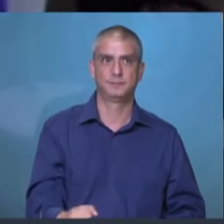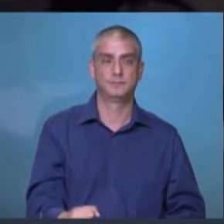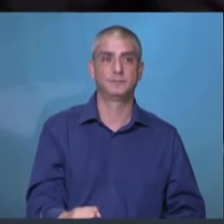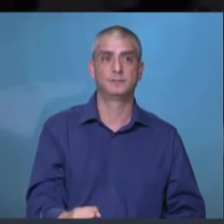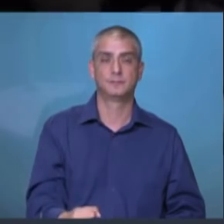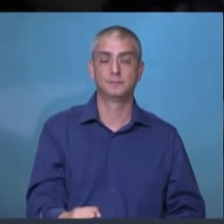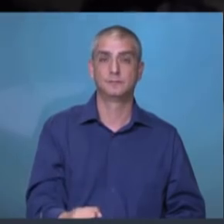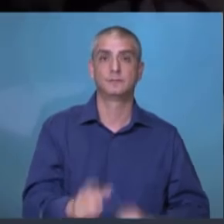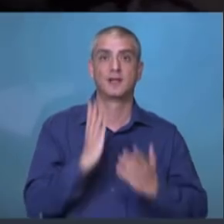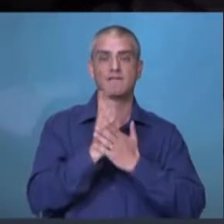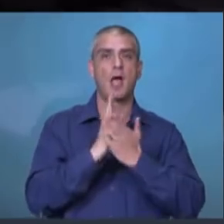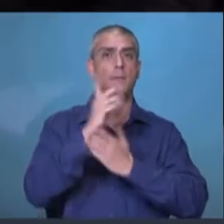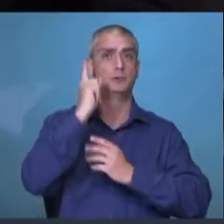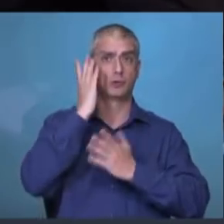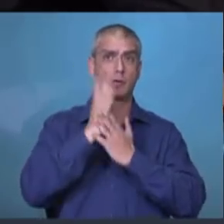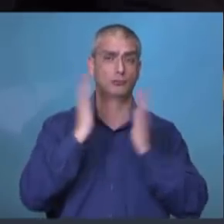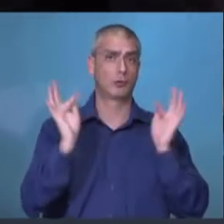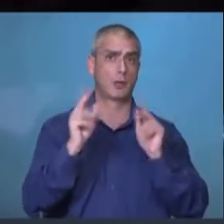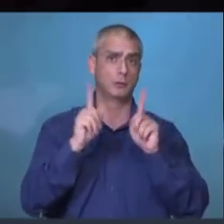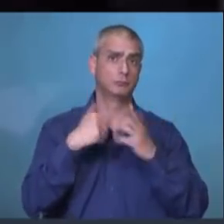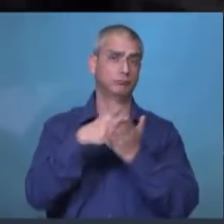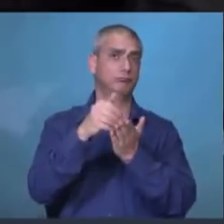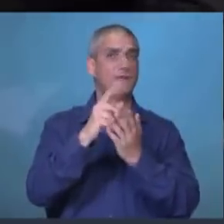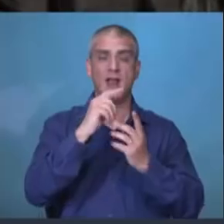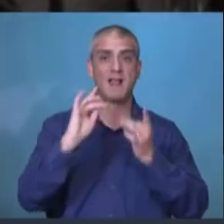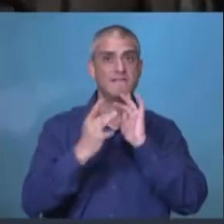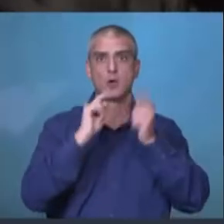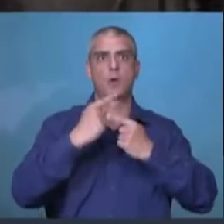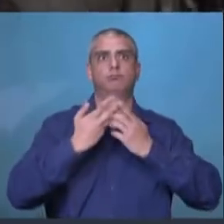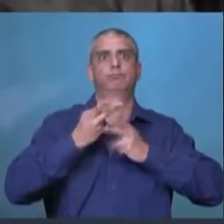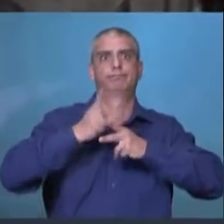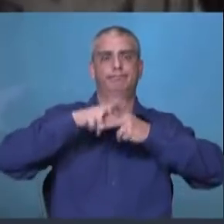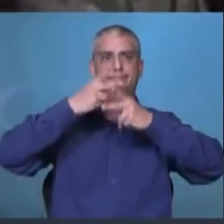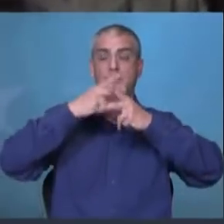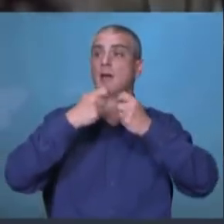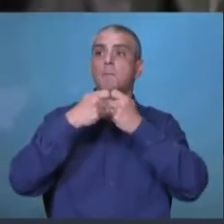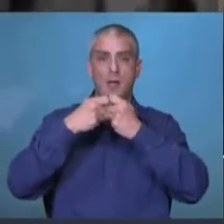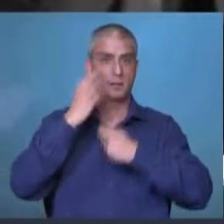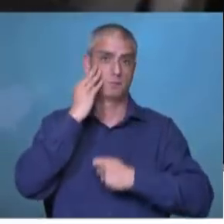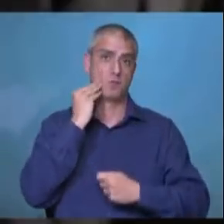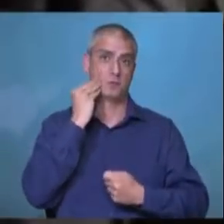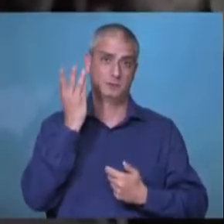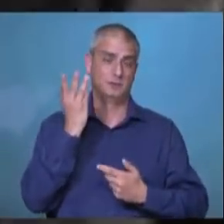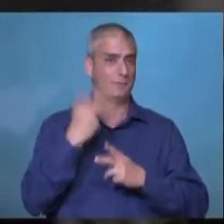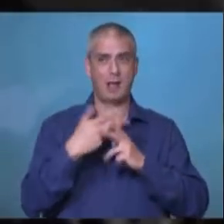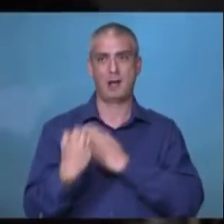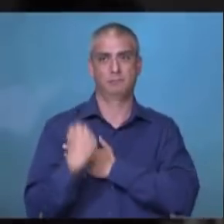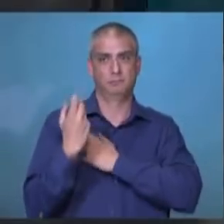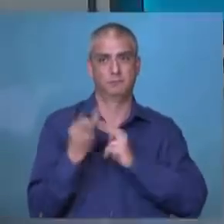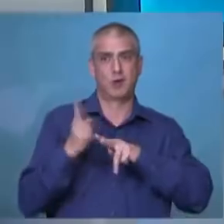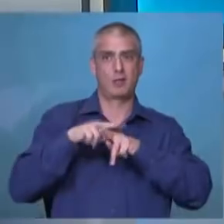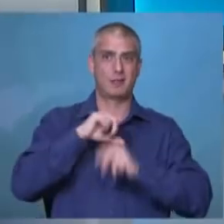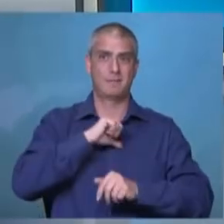14 سنين التكس متكيم والويكوخ سبيبو راك متتصم مارجنين يقولين ليوت مروصين ده راك معصم متا عنيان